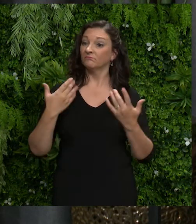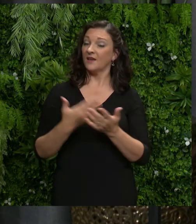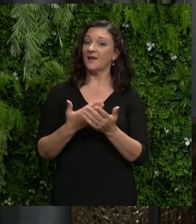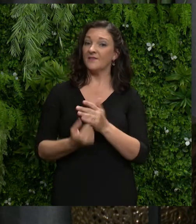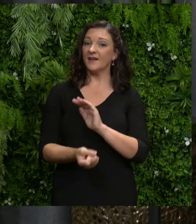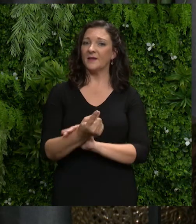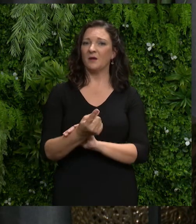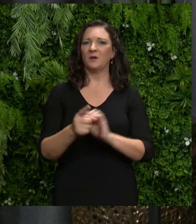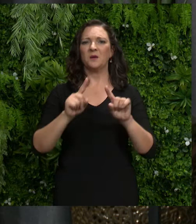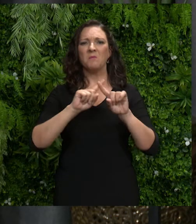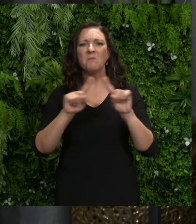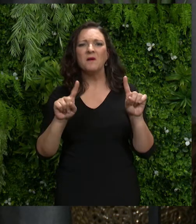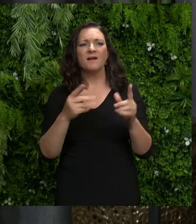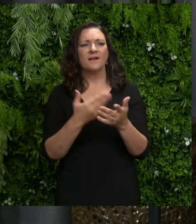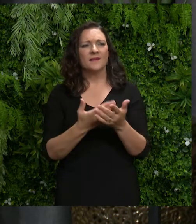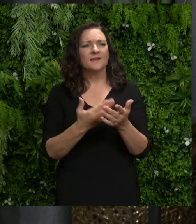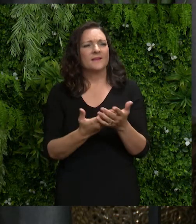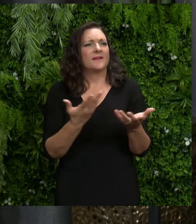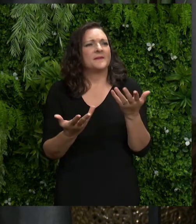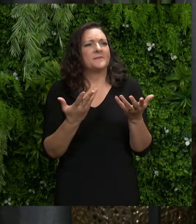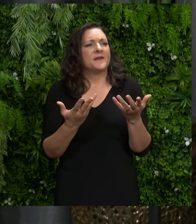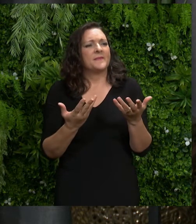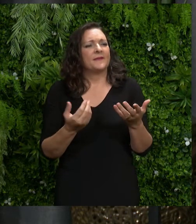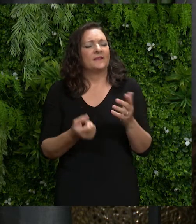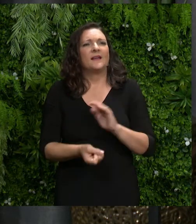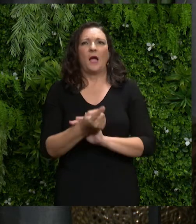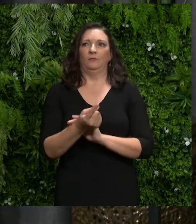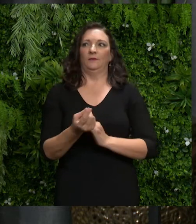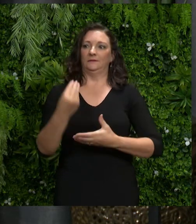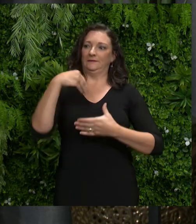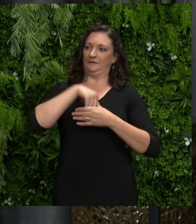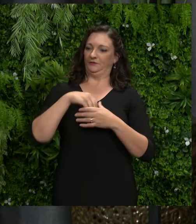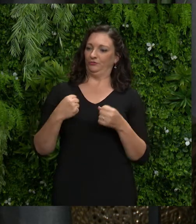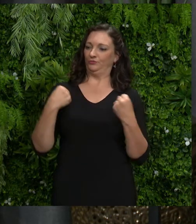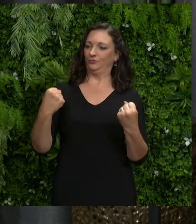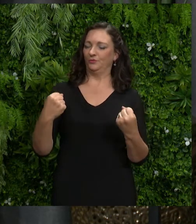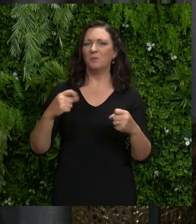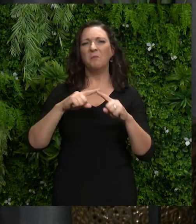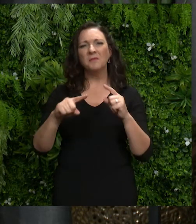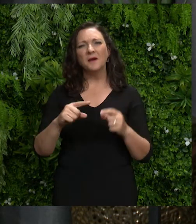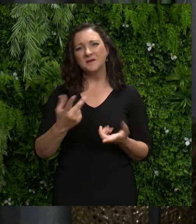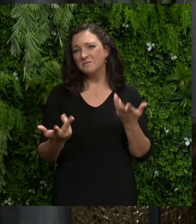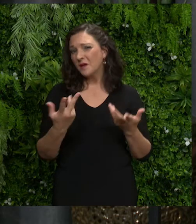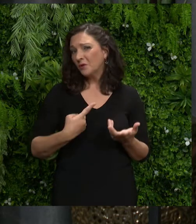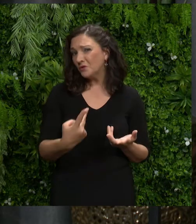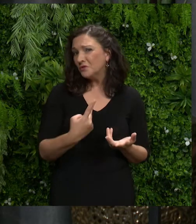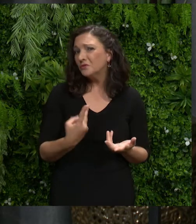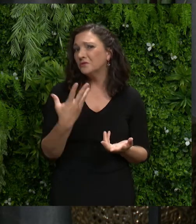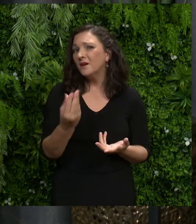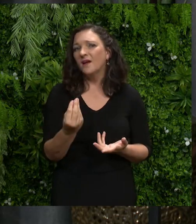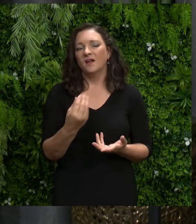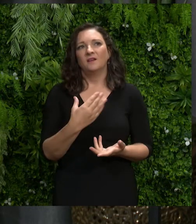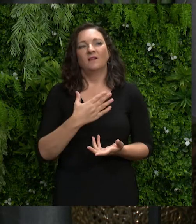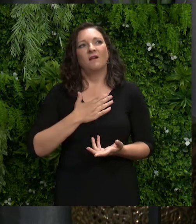Lewensgebeure het 'n baie sterk uitwerking op my en jou. En ek en jy as mens het eintlik 'n behoefte om te weet waarom